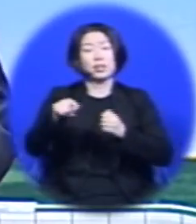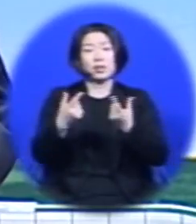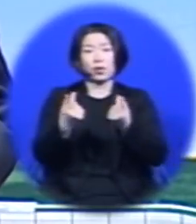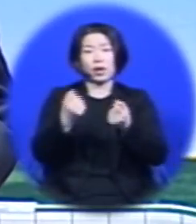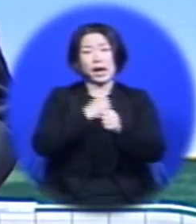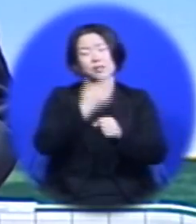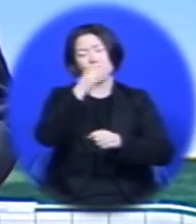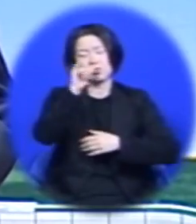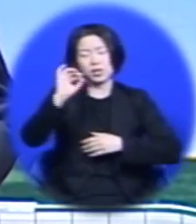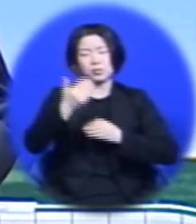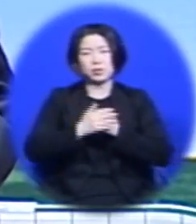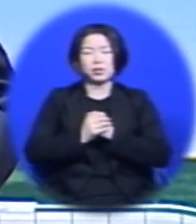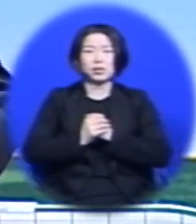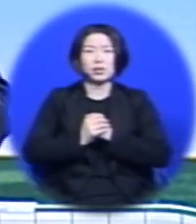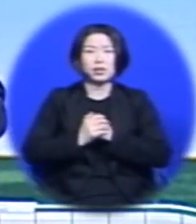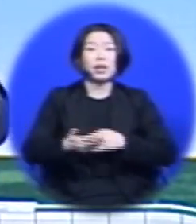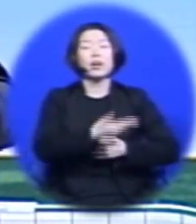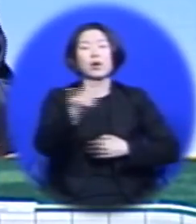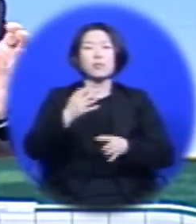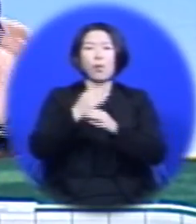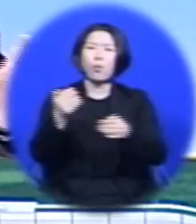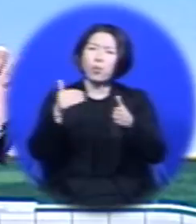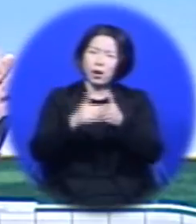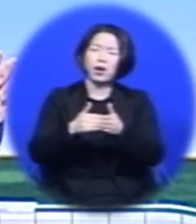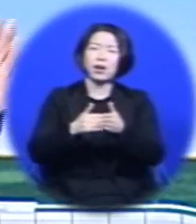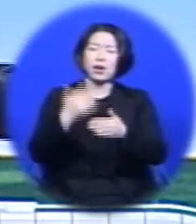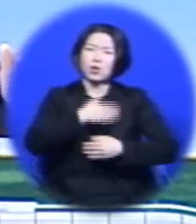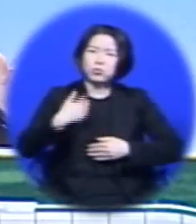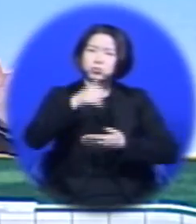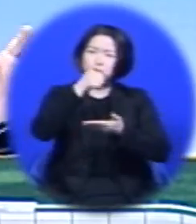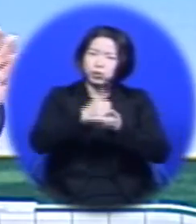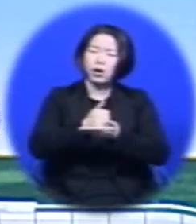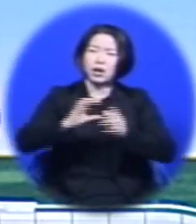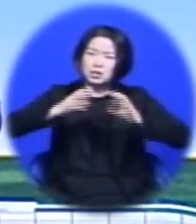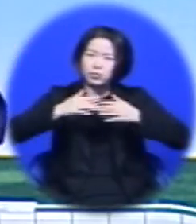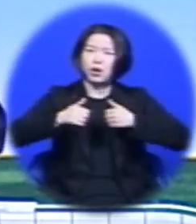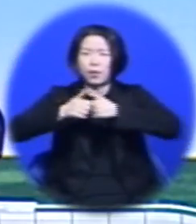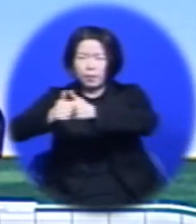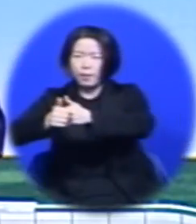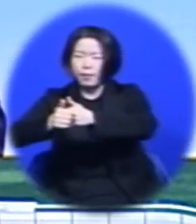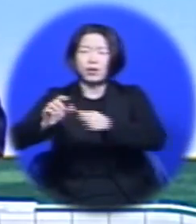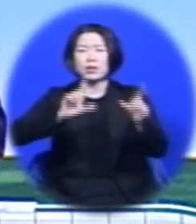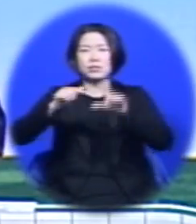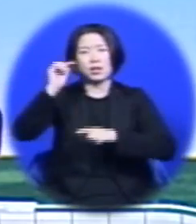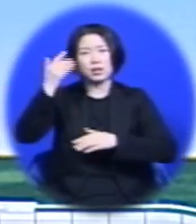있어야 하는 것입니다 여러분은 언제까지 주에 육신의 세상에 끓여서 살겠습니까